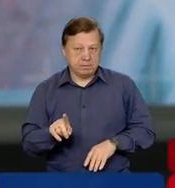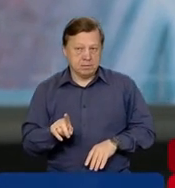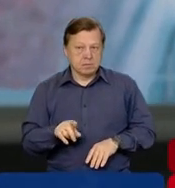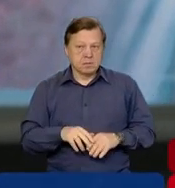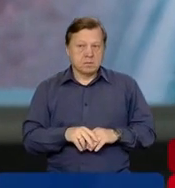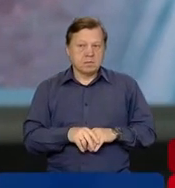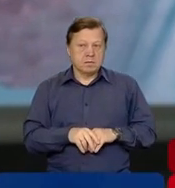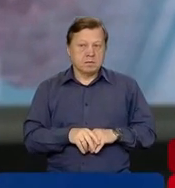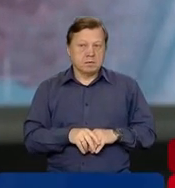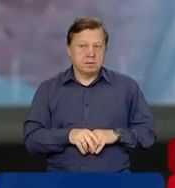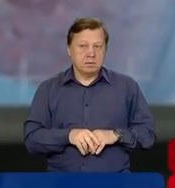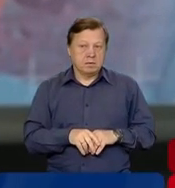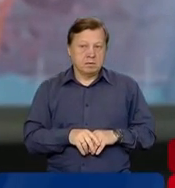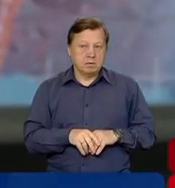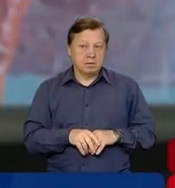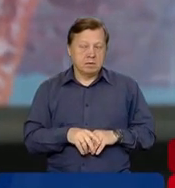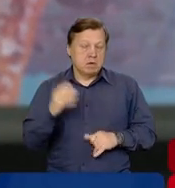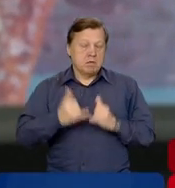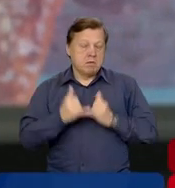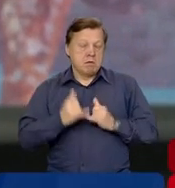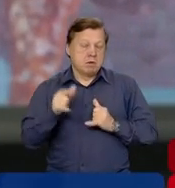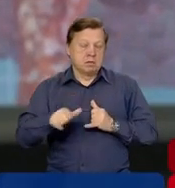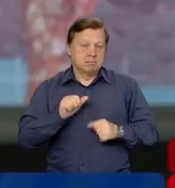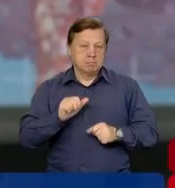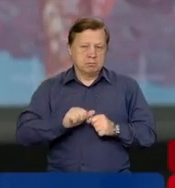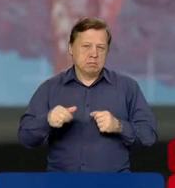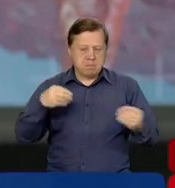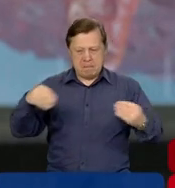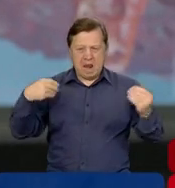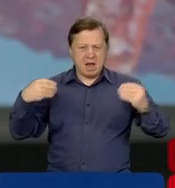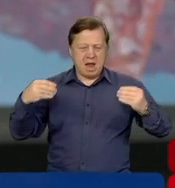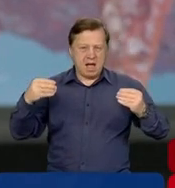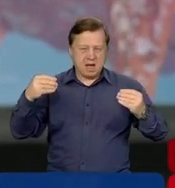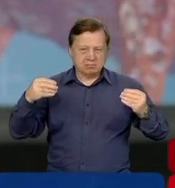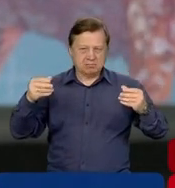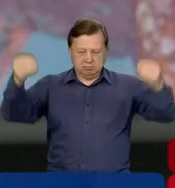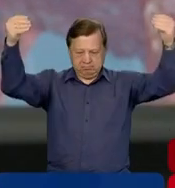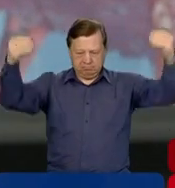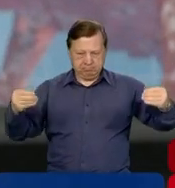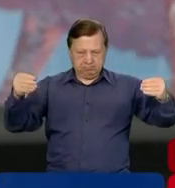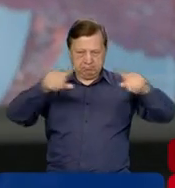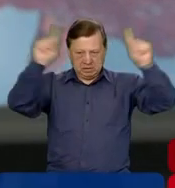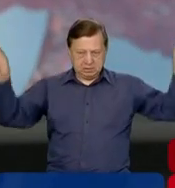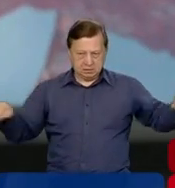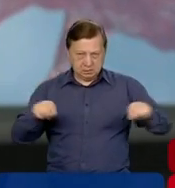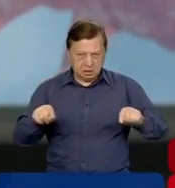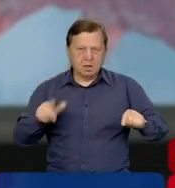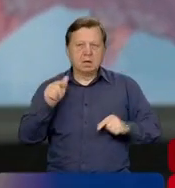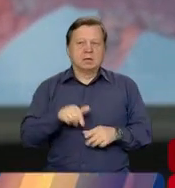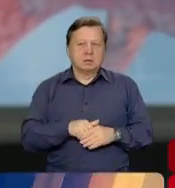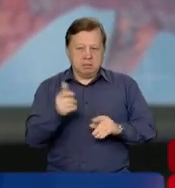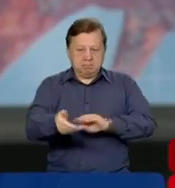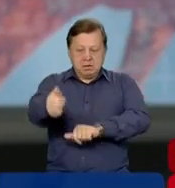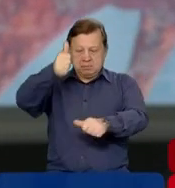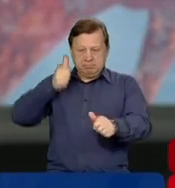jeżeli jest osłona, na przykład taka z pleksji i wtedy w takich warunkach będący za tą